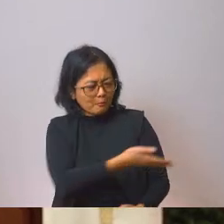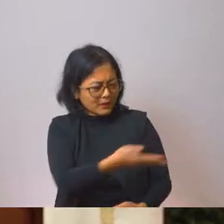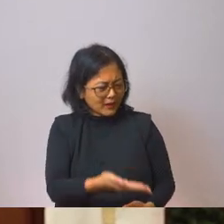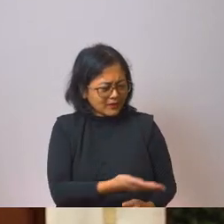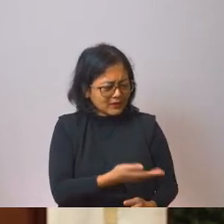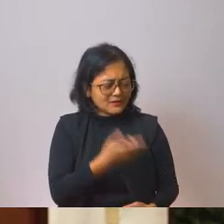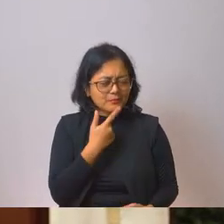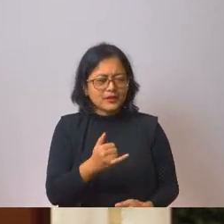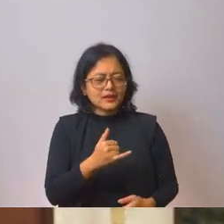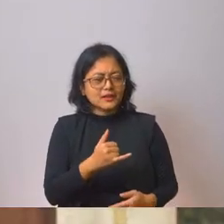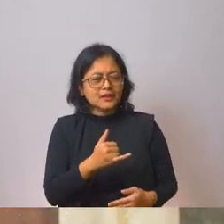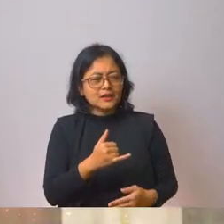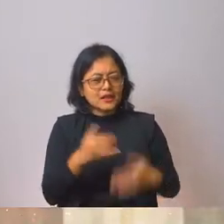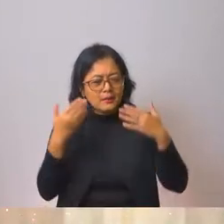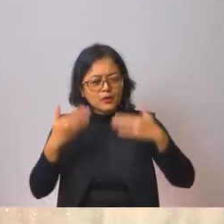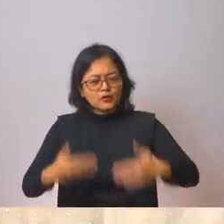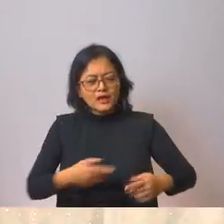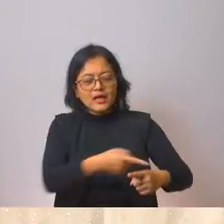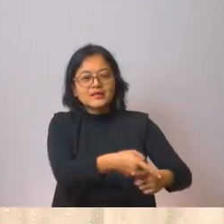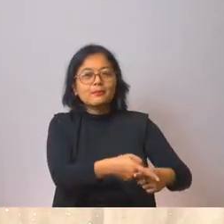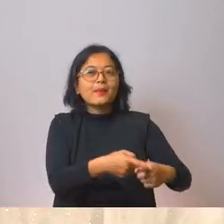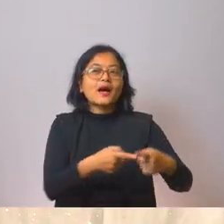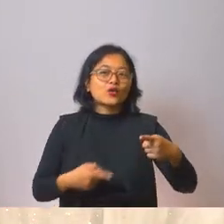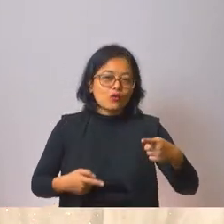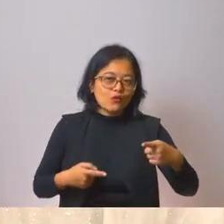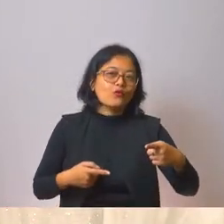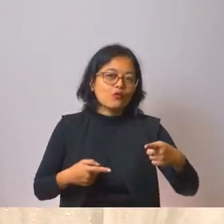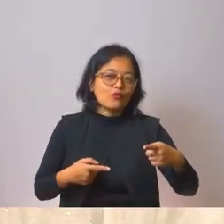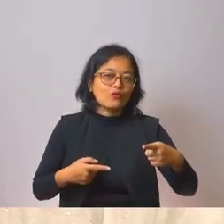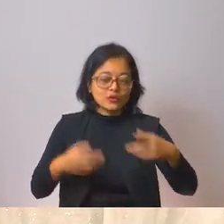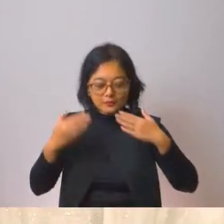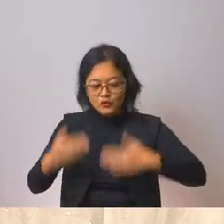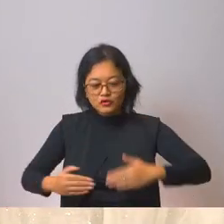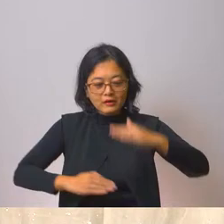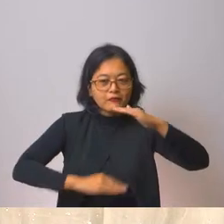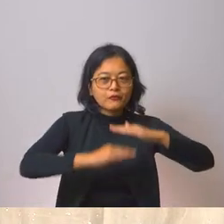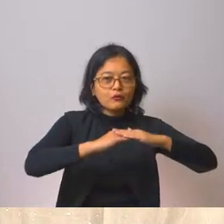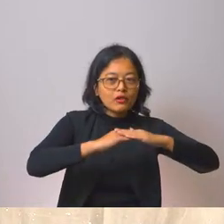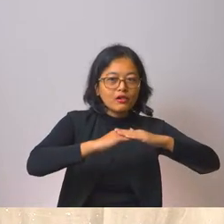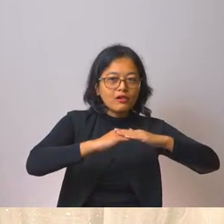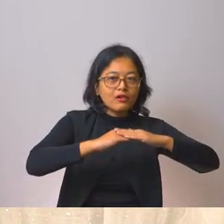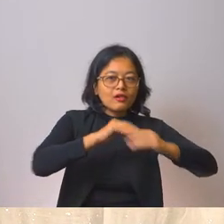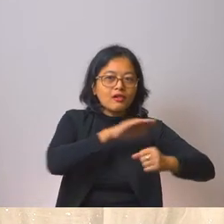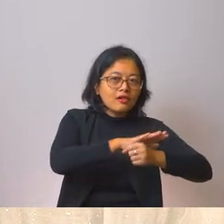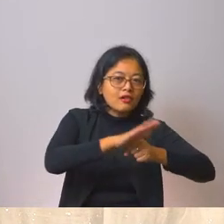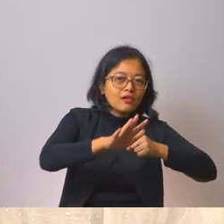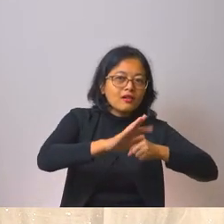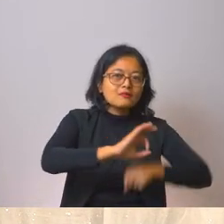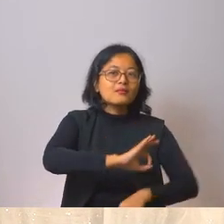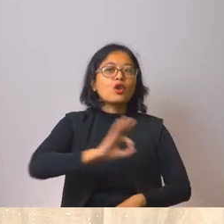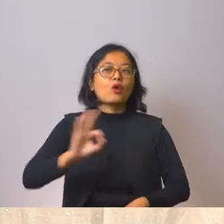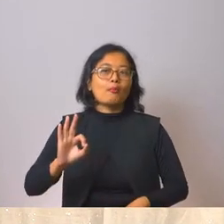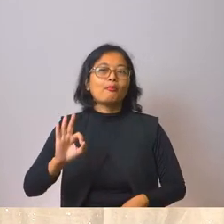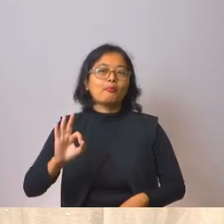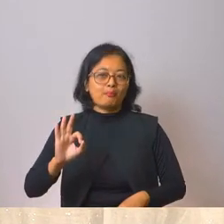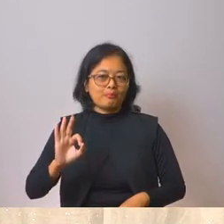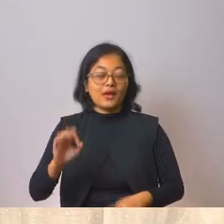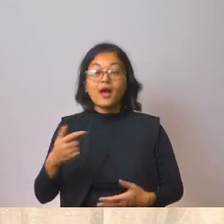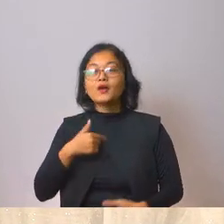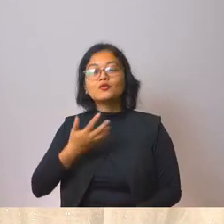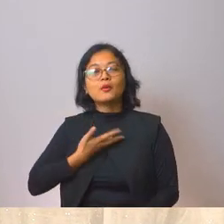Kak Kes. Dan saya mau panggil salah satu yang termuda di ruangan